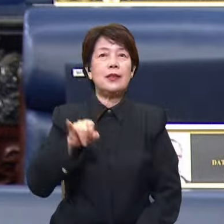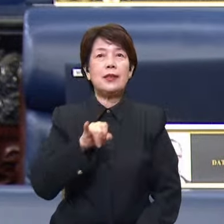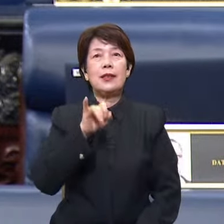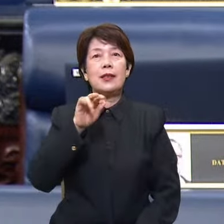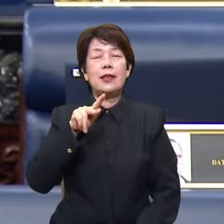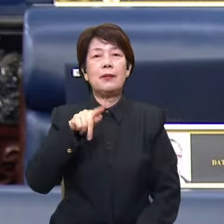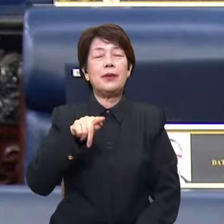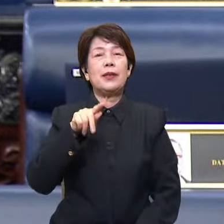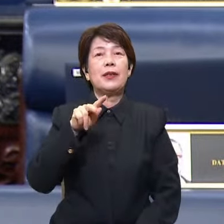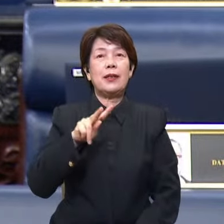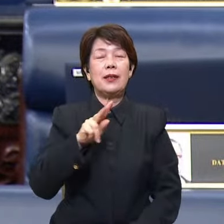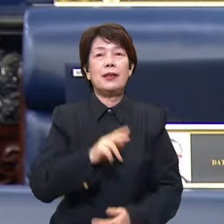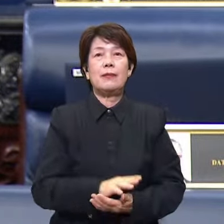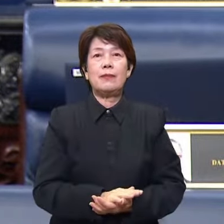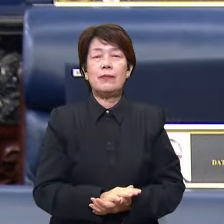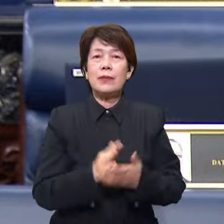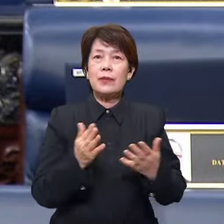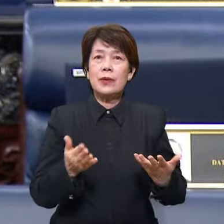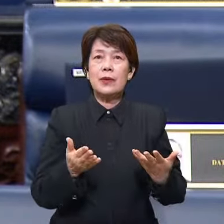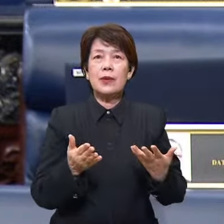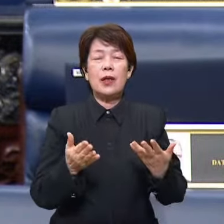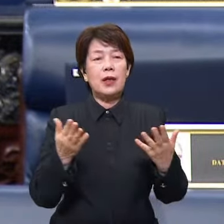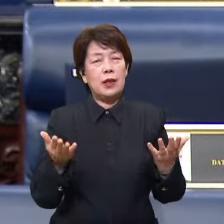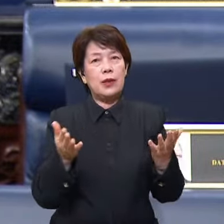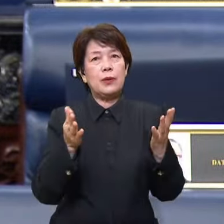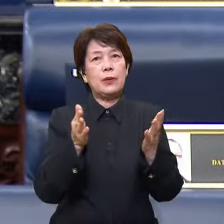tadi, akan apa yang dikatakan sebagai fenomena